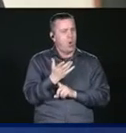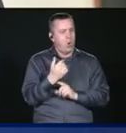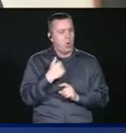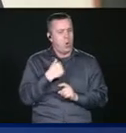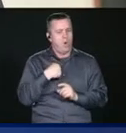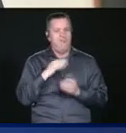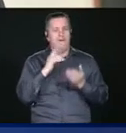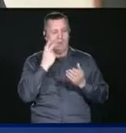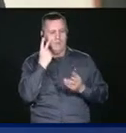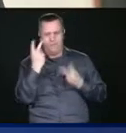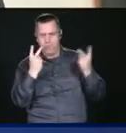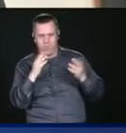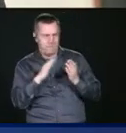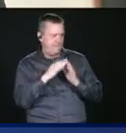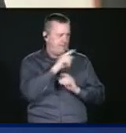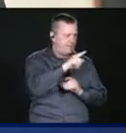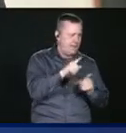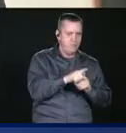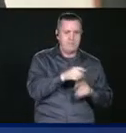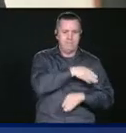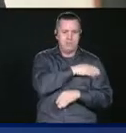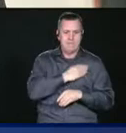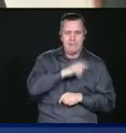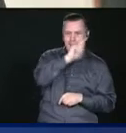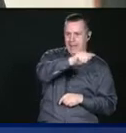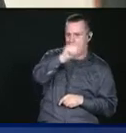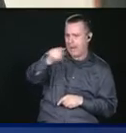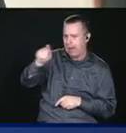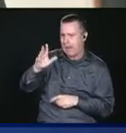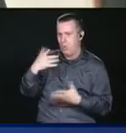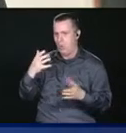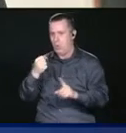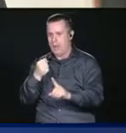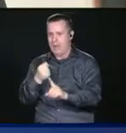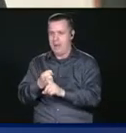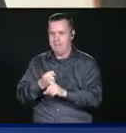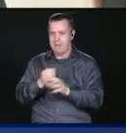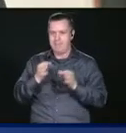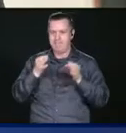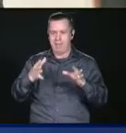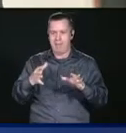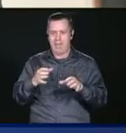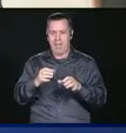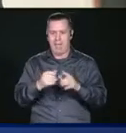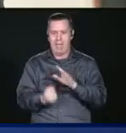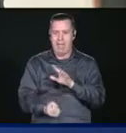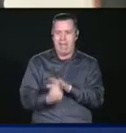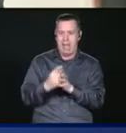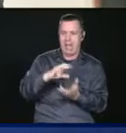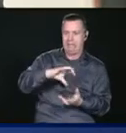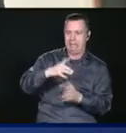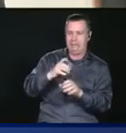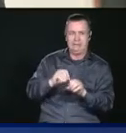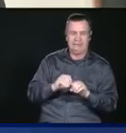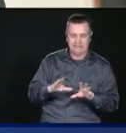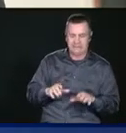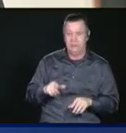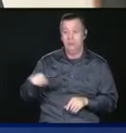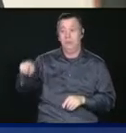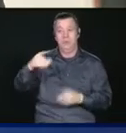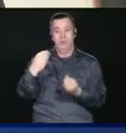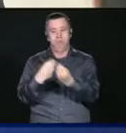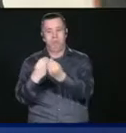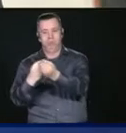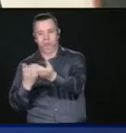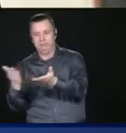nos villes et même toutes nos municipalités font face pendant cette crise. Ils offrent énormément de services et de